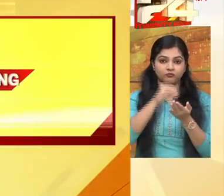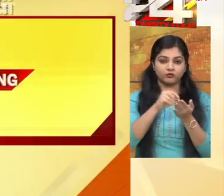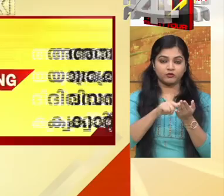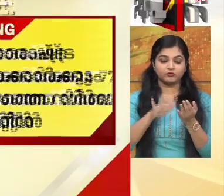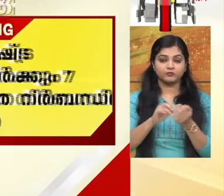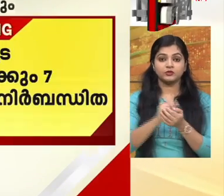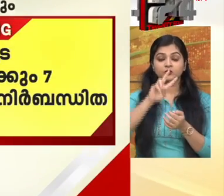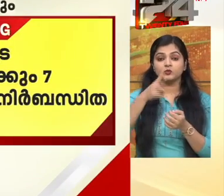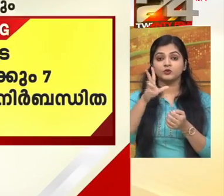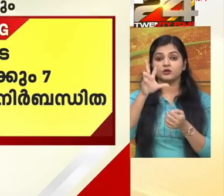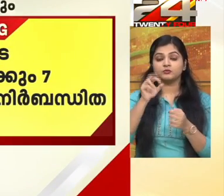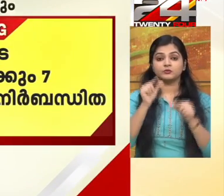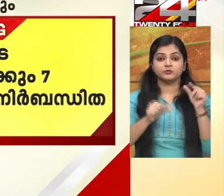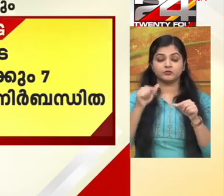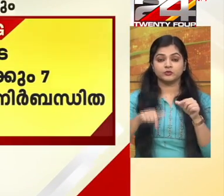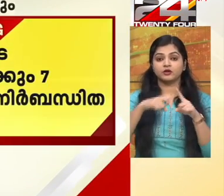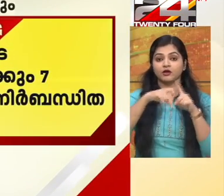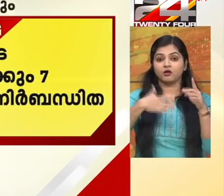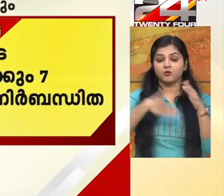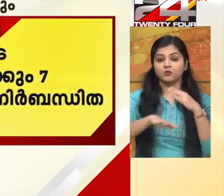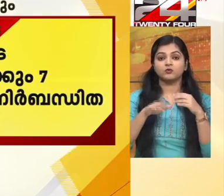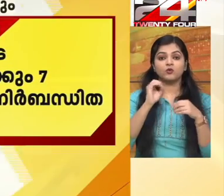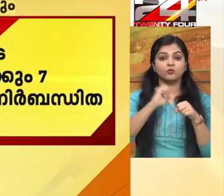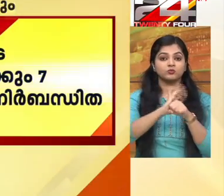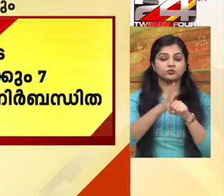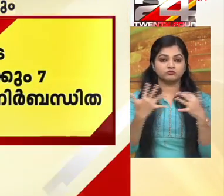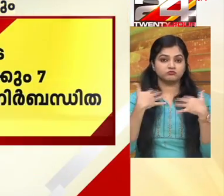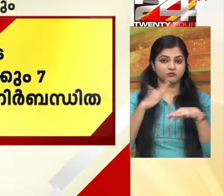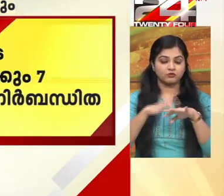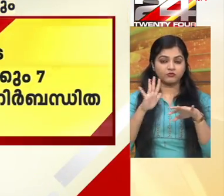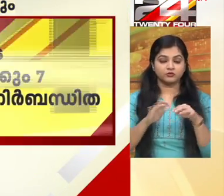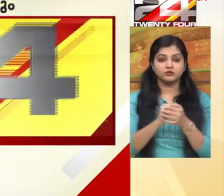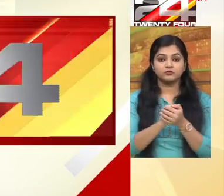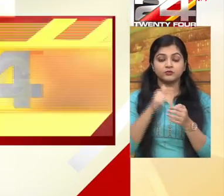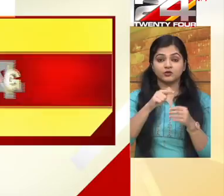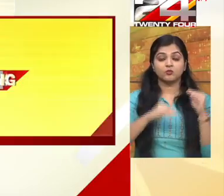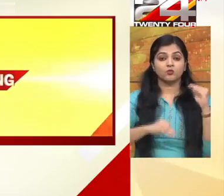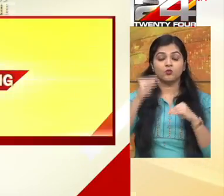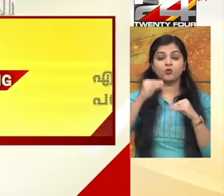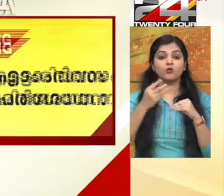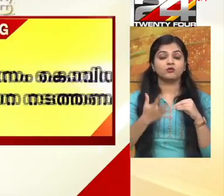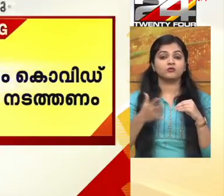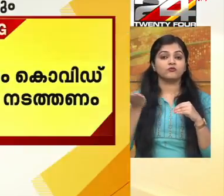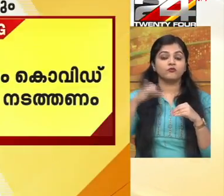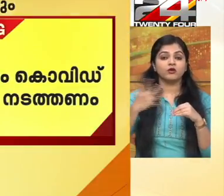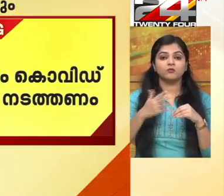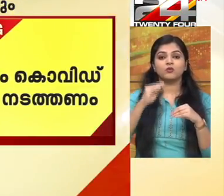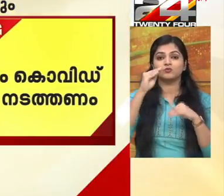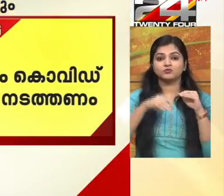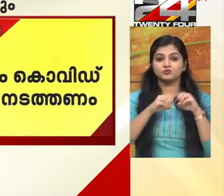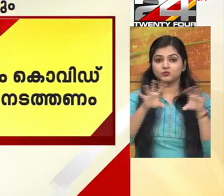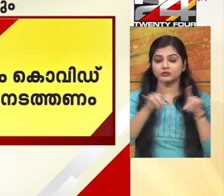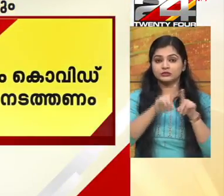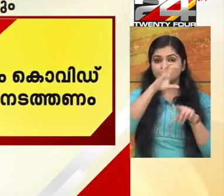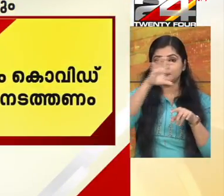ഇതിനോടകം 280 പേർക്കാണ് സംസ്ഥാനത്ത് ഒമിക്രോൺ സ്ഥിരീകരിച്ചത്. അതിൽ തന്നെ ഭൂരിഭാഗവും ലോ റിസ്ക് രാജ്യങ്ങളിൽ നിന്ന് ആളുകൾക്കാണ്. ഒപ്പം 30